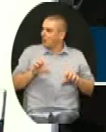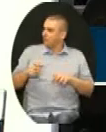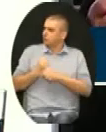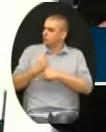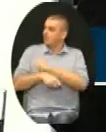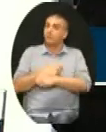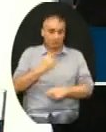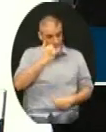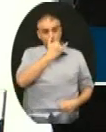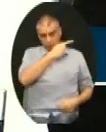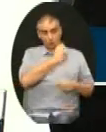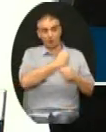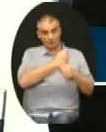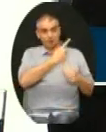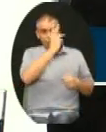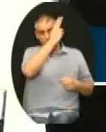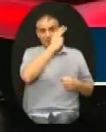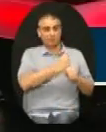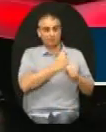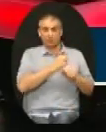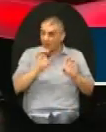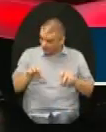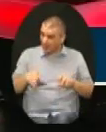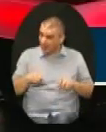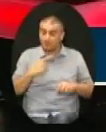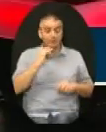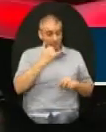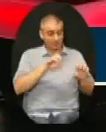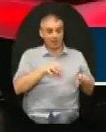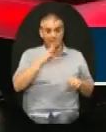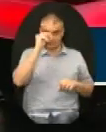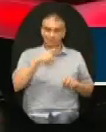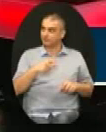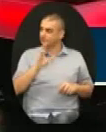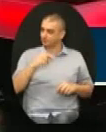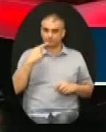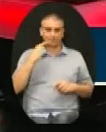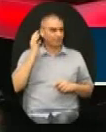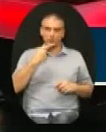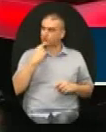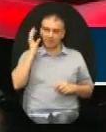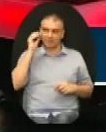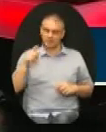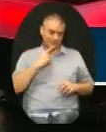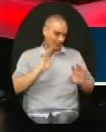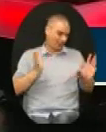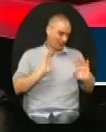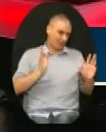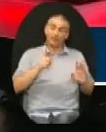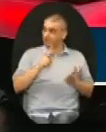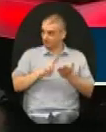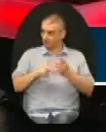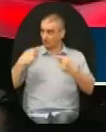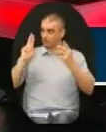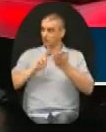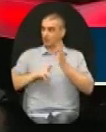להם בר מצווה? עשו בר מצווה, כן, בחוץ לארץ, כן. לכלב וכלבה? לכלב וכלבה עשו בר מצווה. או שאתה גם מכנה אנשים בשמות האלה. לא. זה יום זכויות בעלי